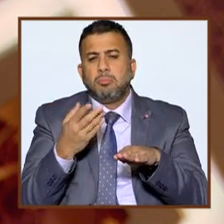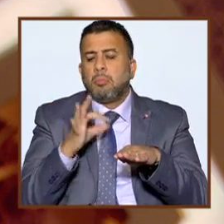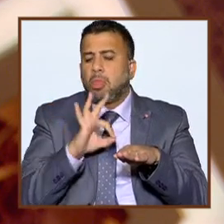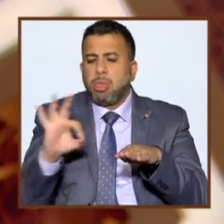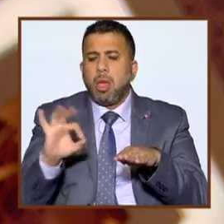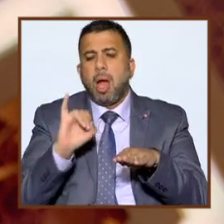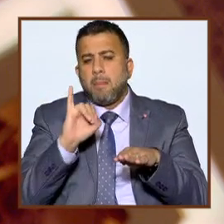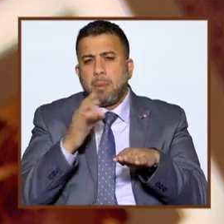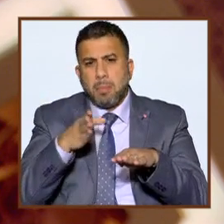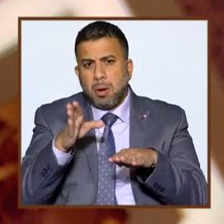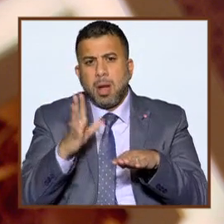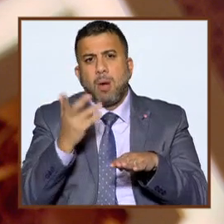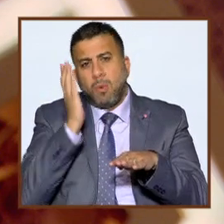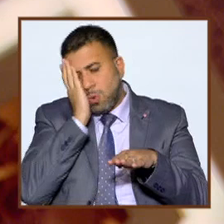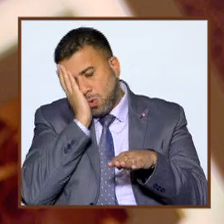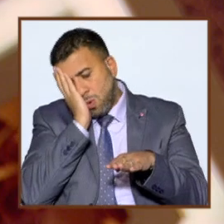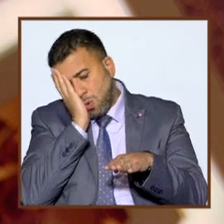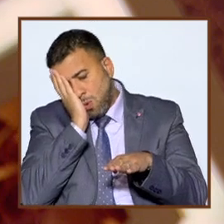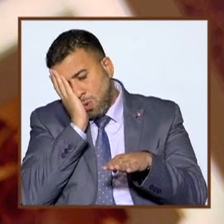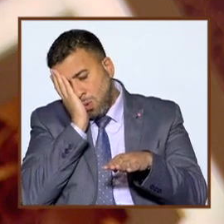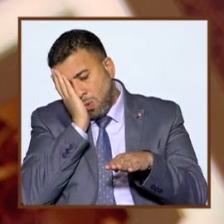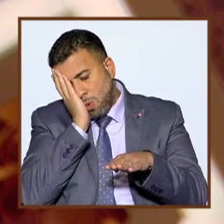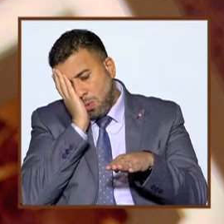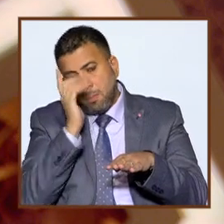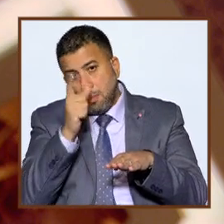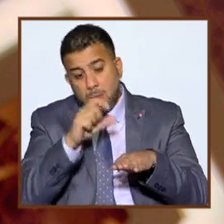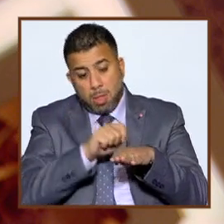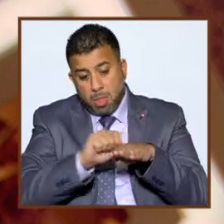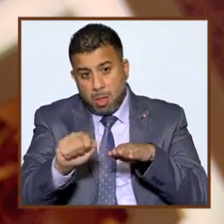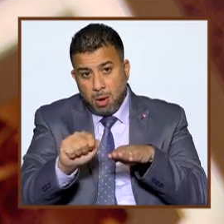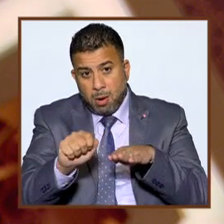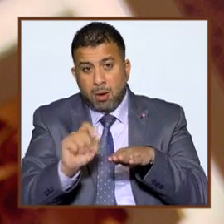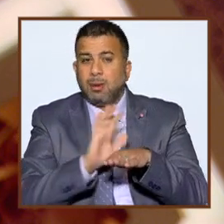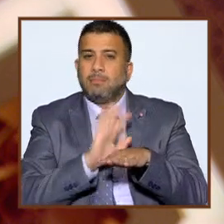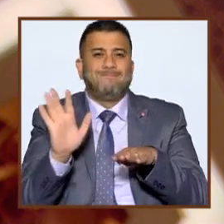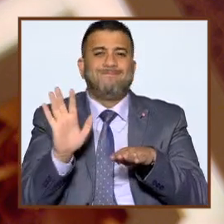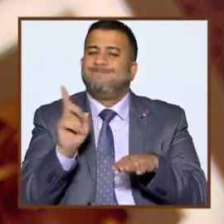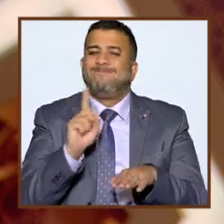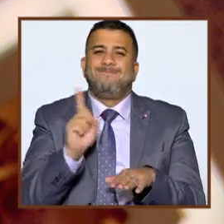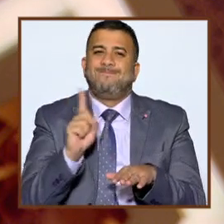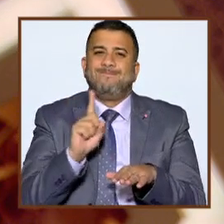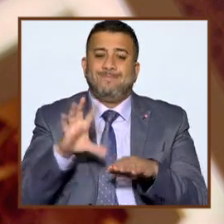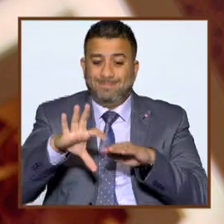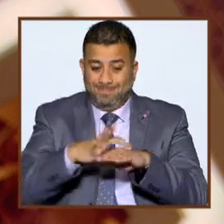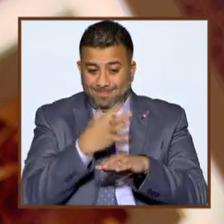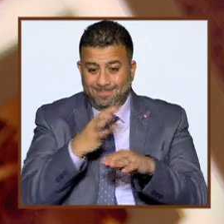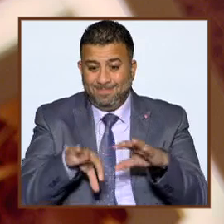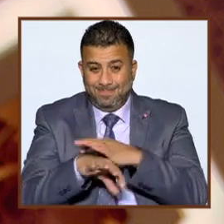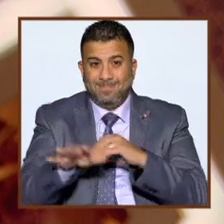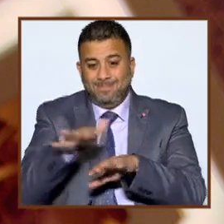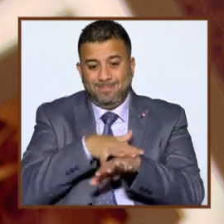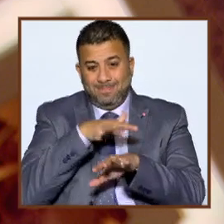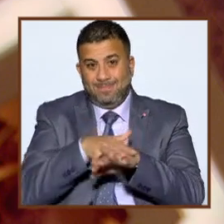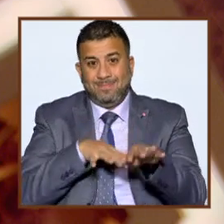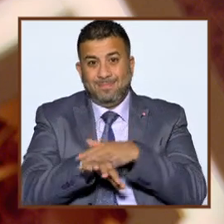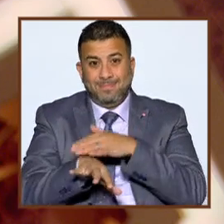من السبيلين وإما بنوم مثل ما ذكرتي فنام، إنه لا يجوز له أن يلبس الجوربين ليمسح